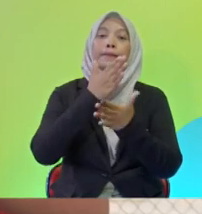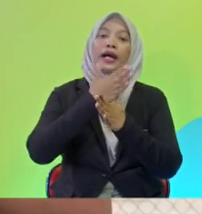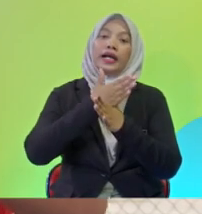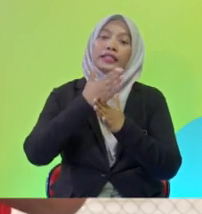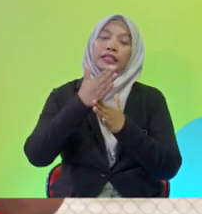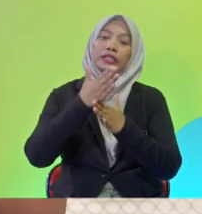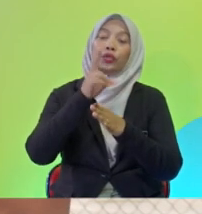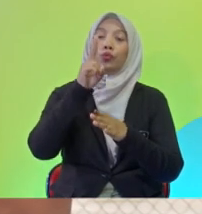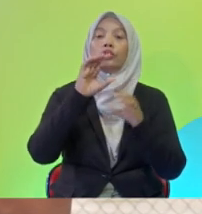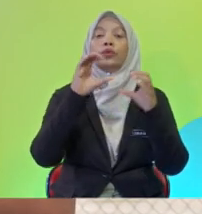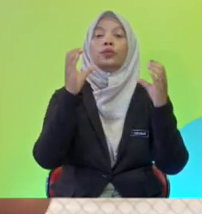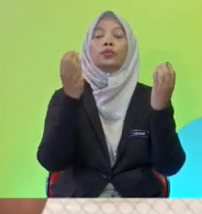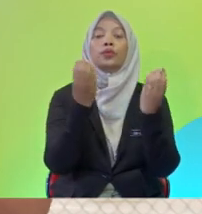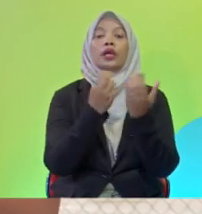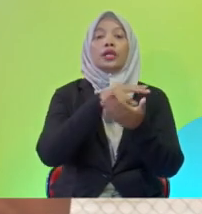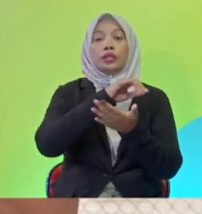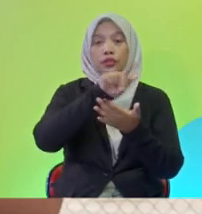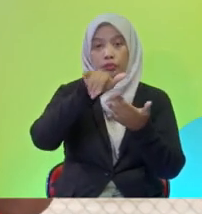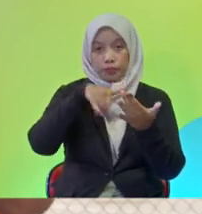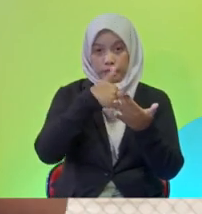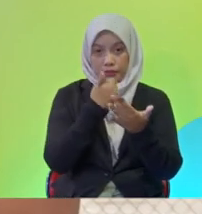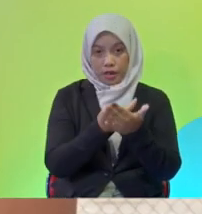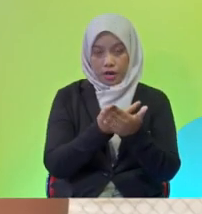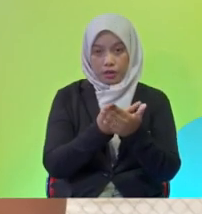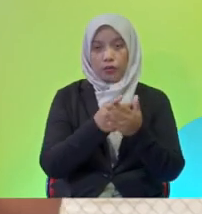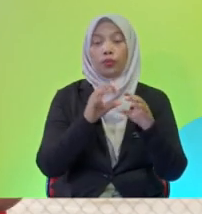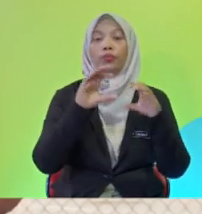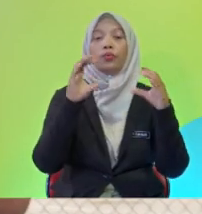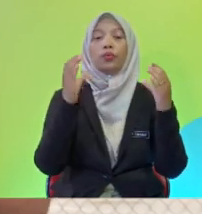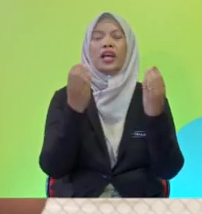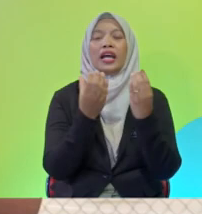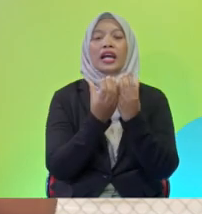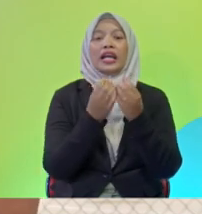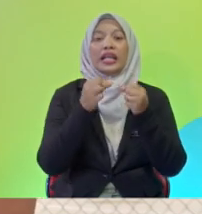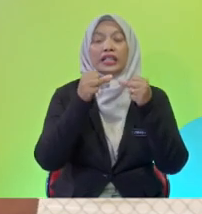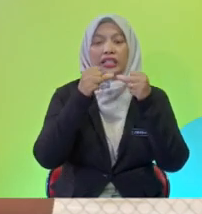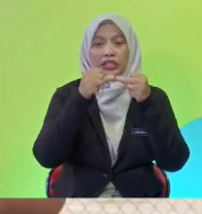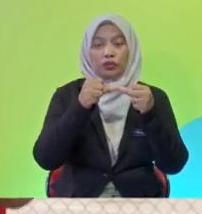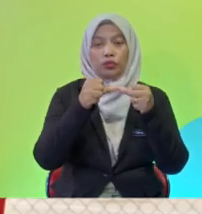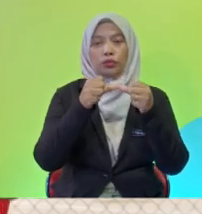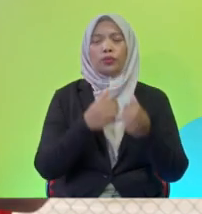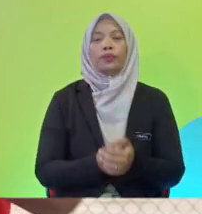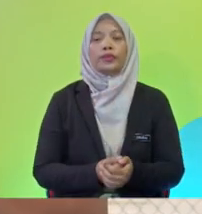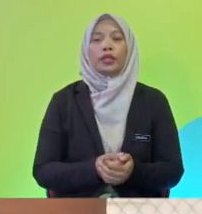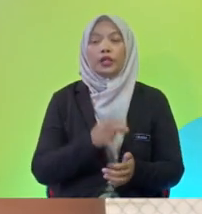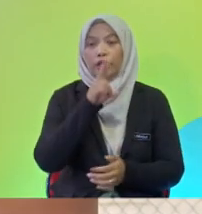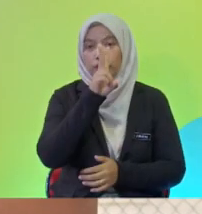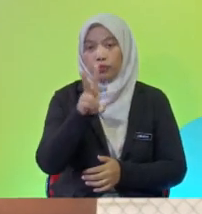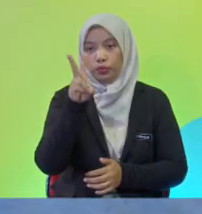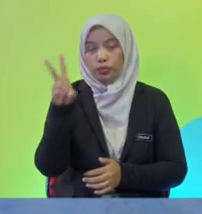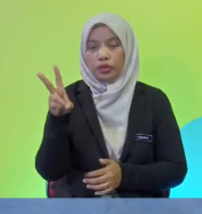dibahagikan dua kumpulan. Jumlah kumpulan terpulang mengikut kesesuaian. Ketika itulah bila kita nak bermain. Kalau ada 4 orang,